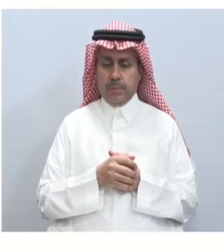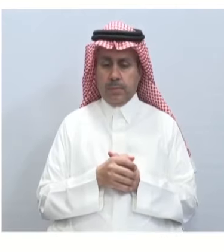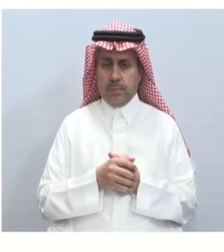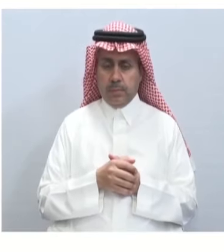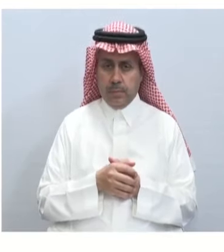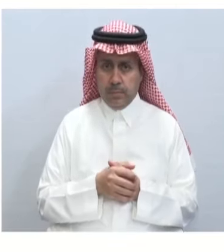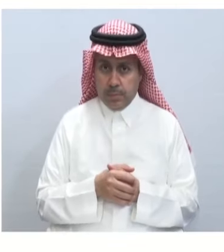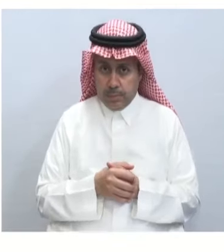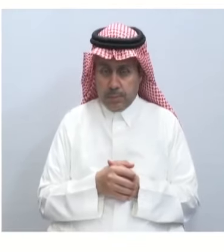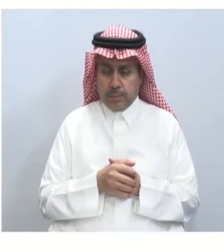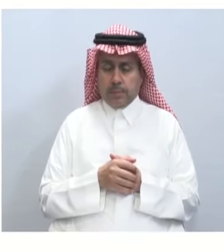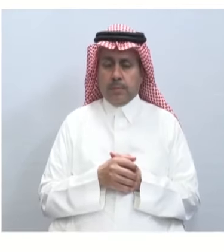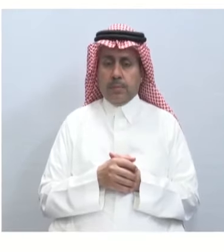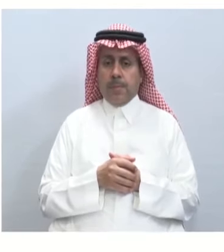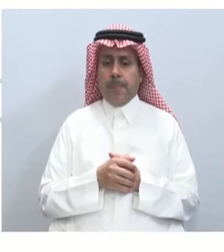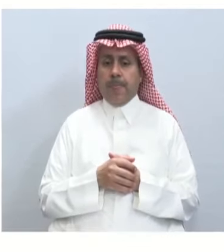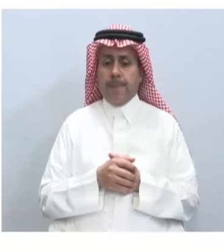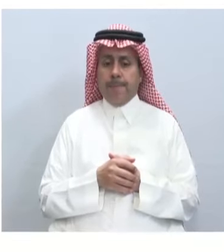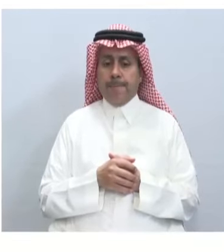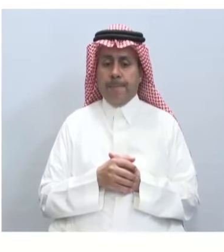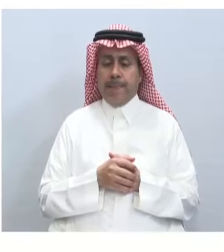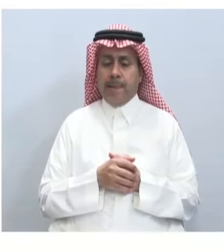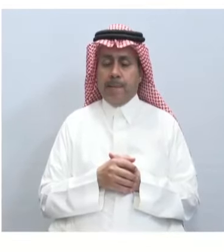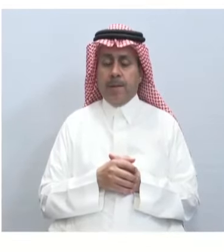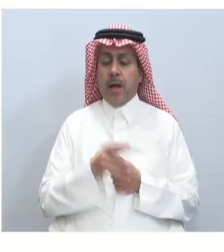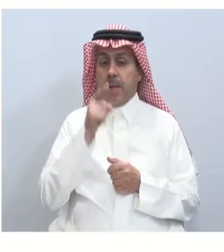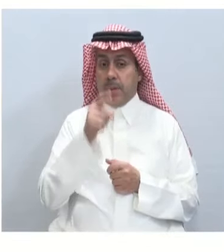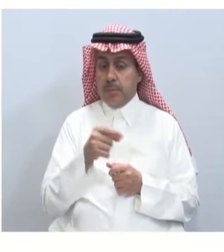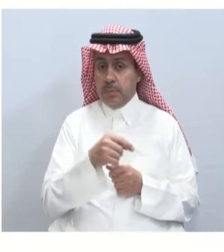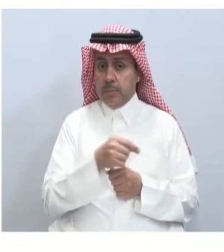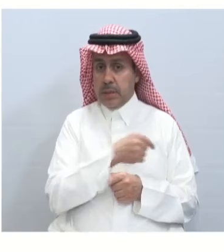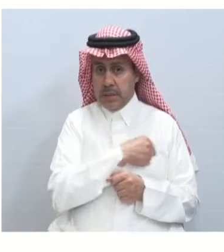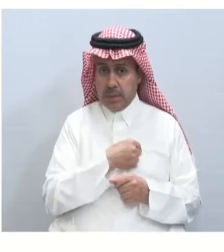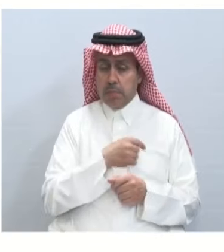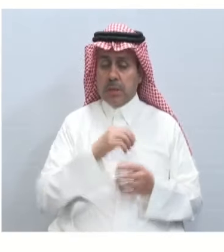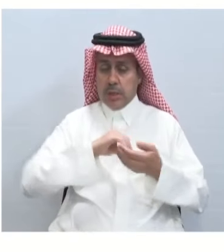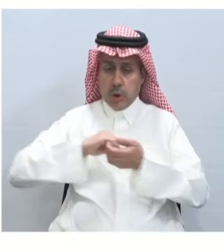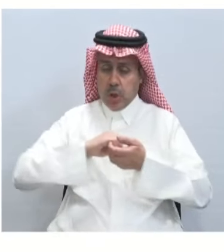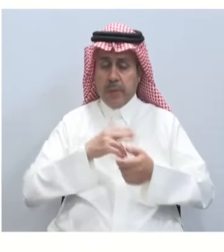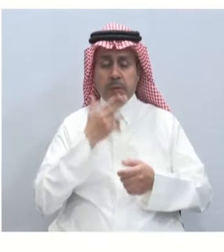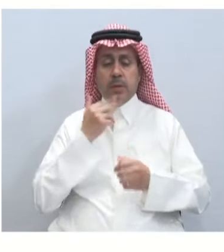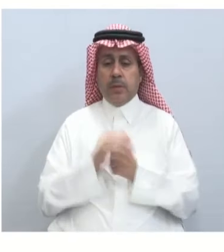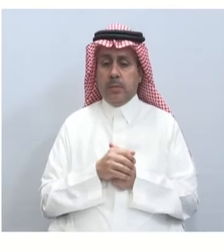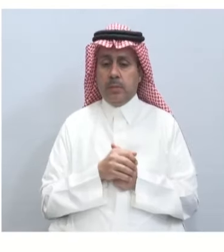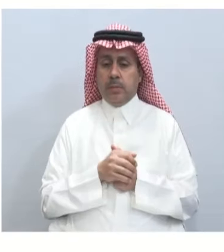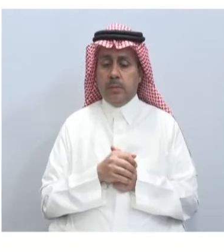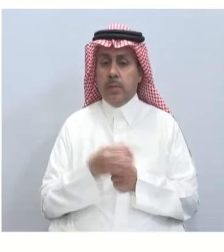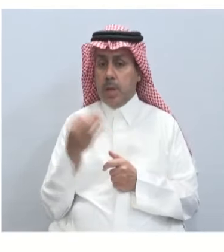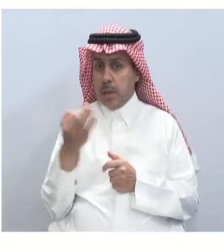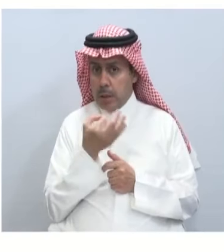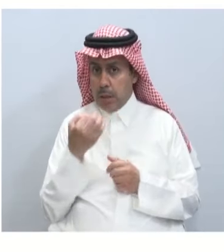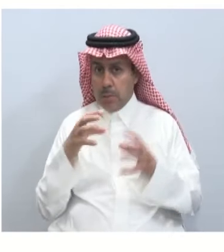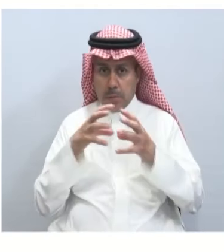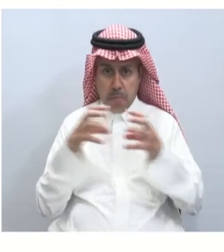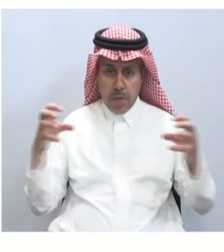الجنه اذا هذا ما يتعلق بهذا الصحابي الجليل طيب ماذا عن معاني